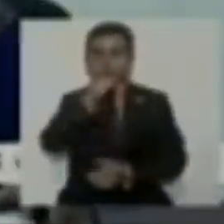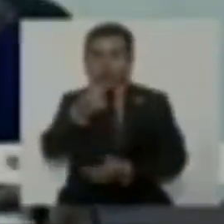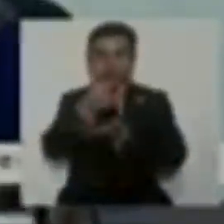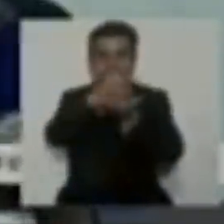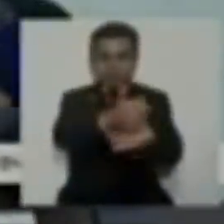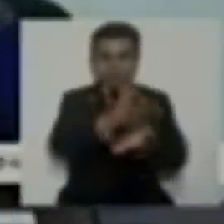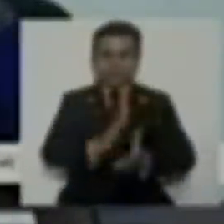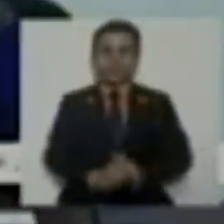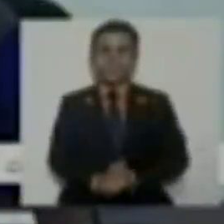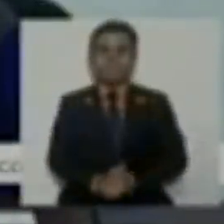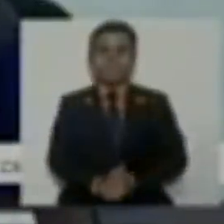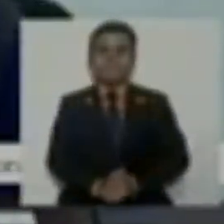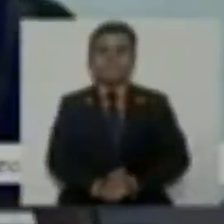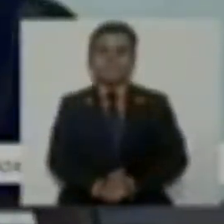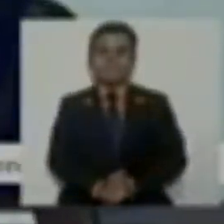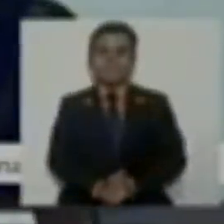ধন্যবাদ।